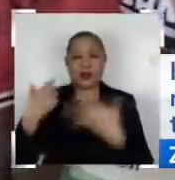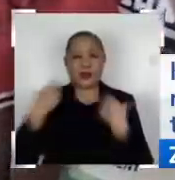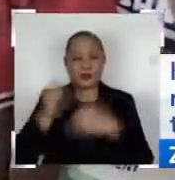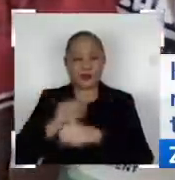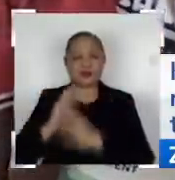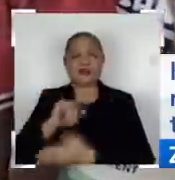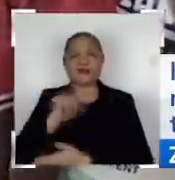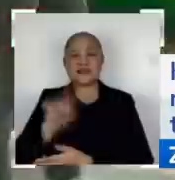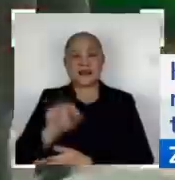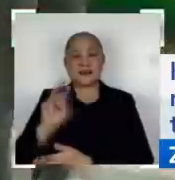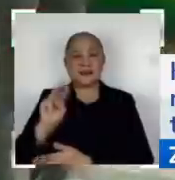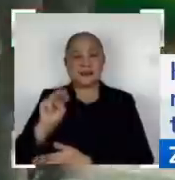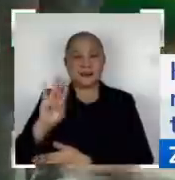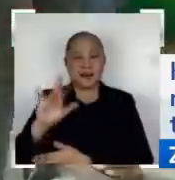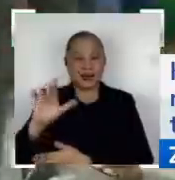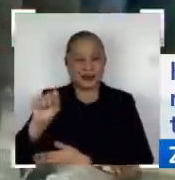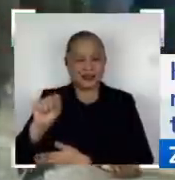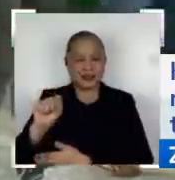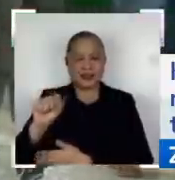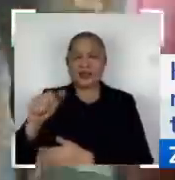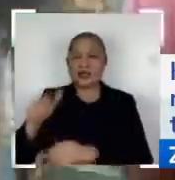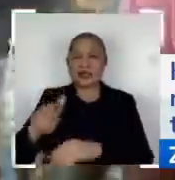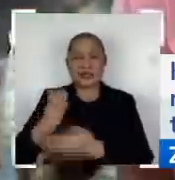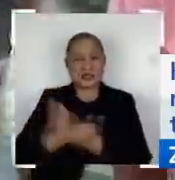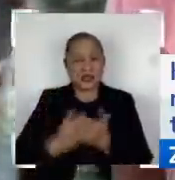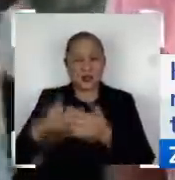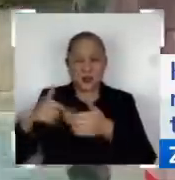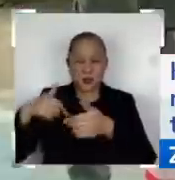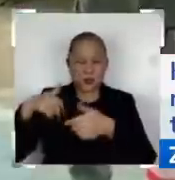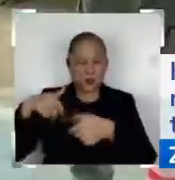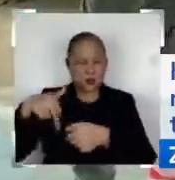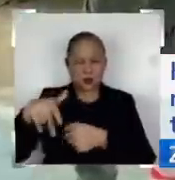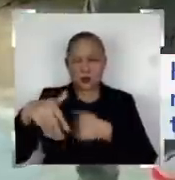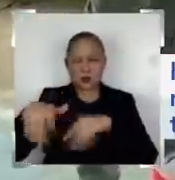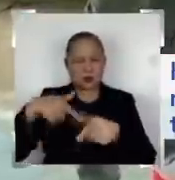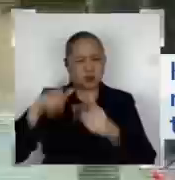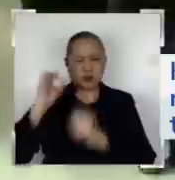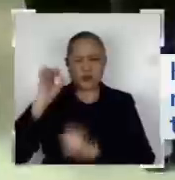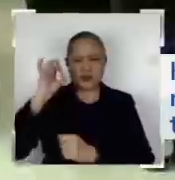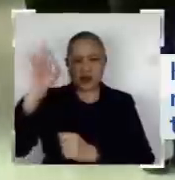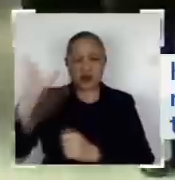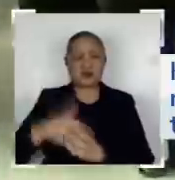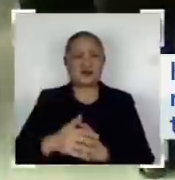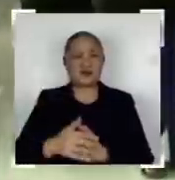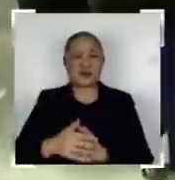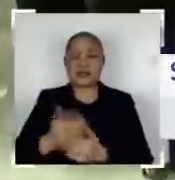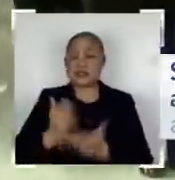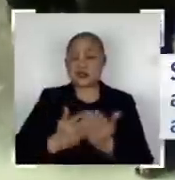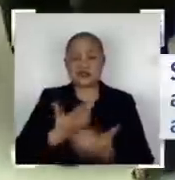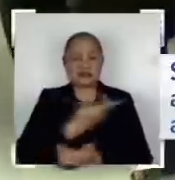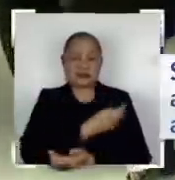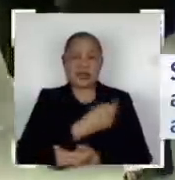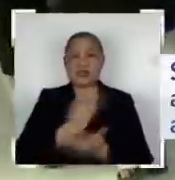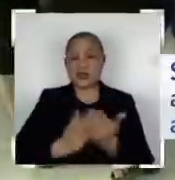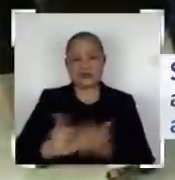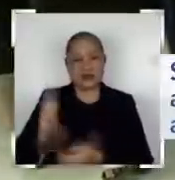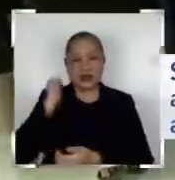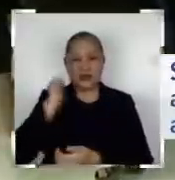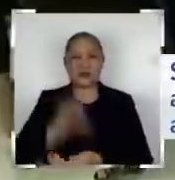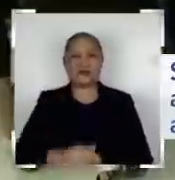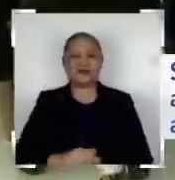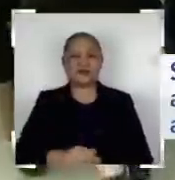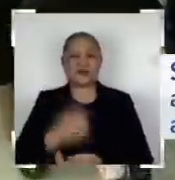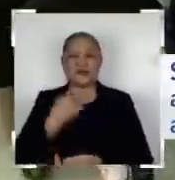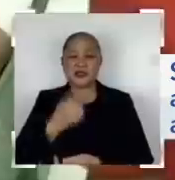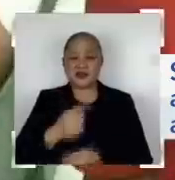ilang malayo pa ang nilakad para makapagpabakuna pero mayroon ding mga tumanggi. Ayon kay National Task Force Against COVID-19